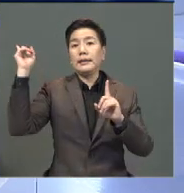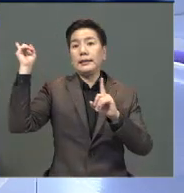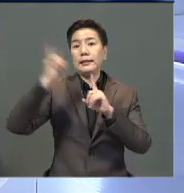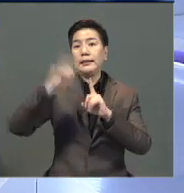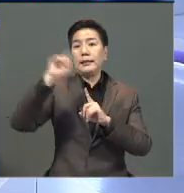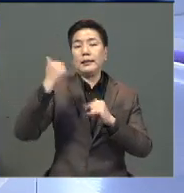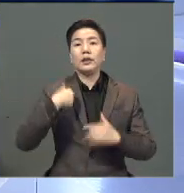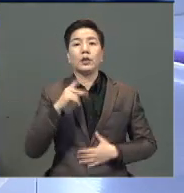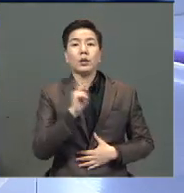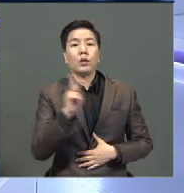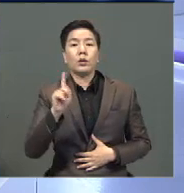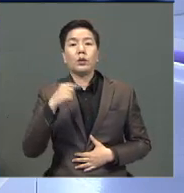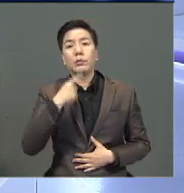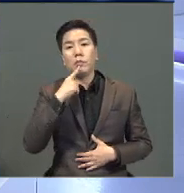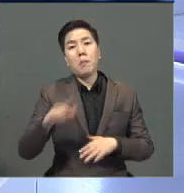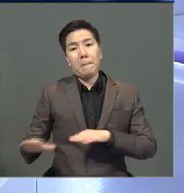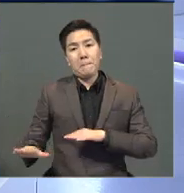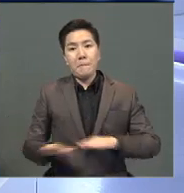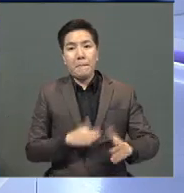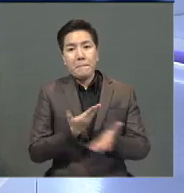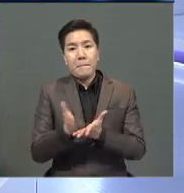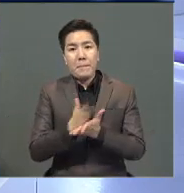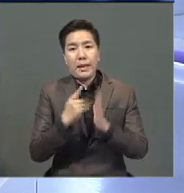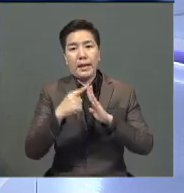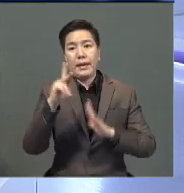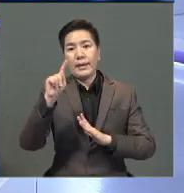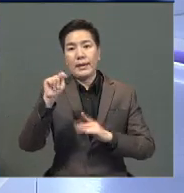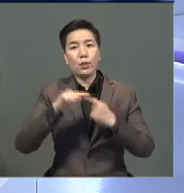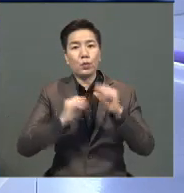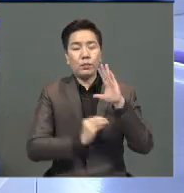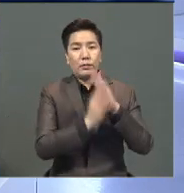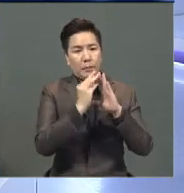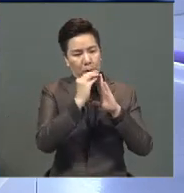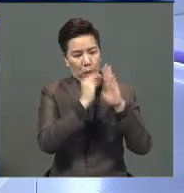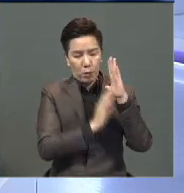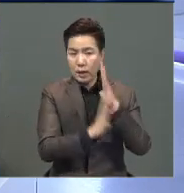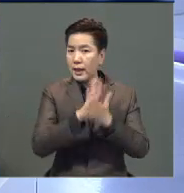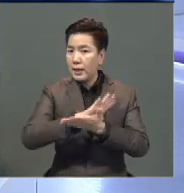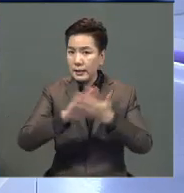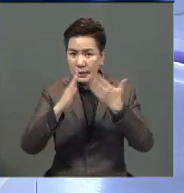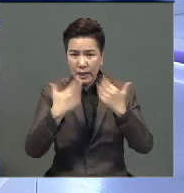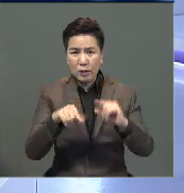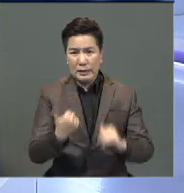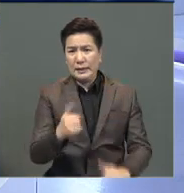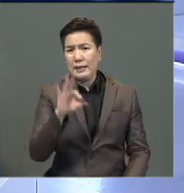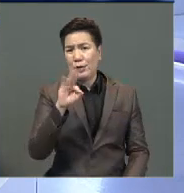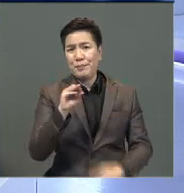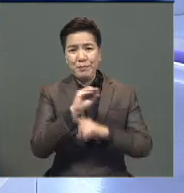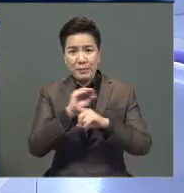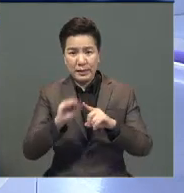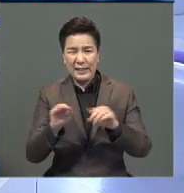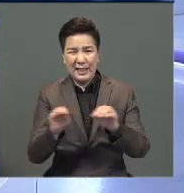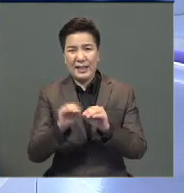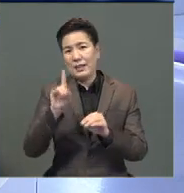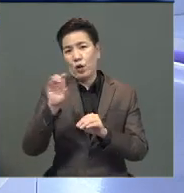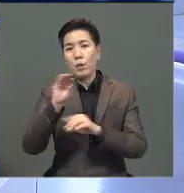เคาะแล้วฟันธงค่ะนายก็ตอบเองก็บล็อกเค้าพร้อมแล้วการแบ่งเขตต่างๆทั่วประเทศเนี่ยเขาก็แบ่งกันเสร็จไปเนี่ยเกินร้อยละ 90แล้ว